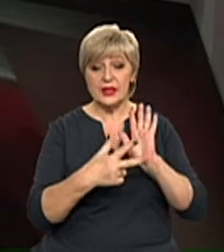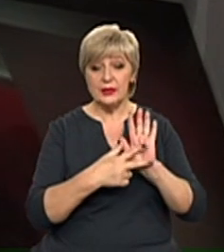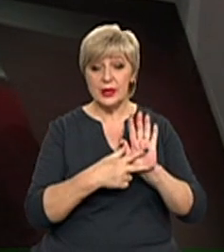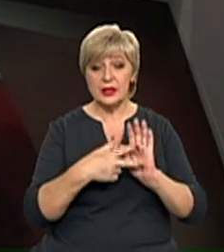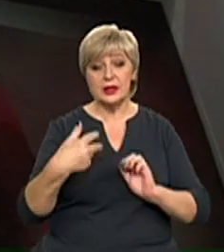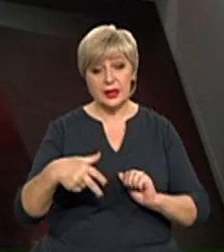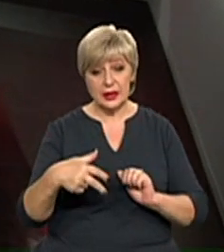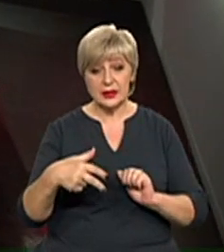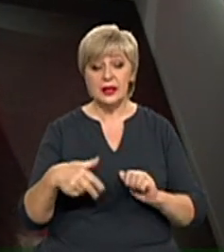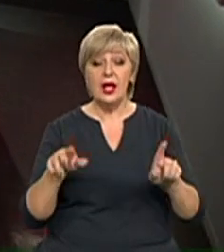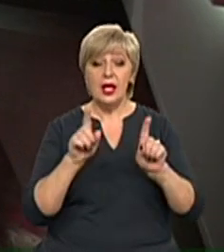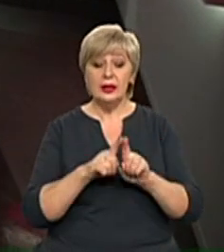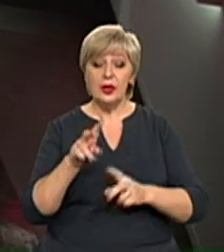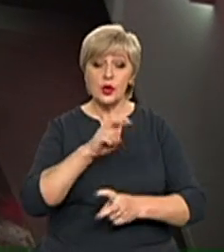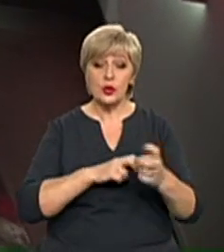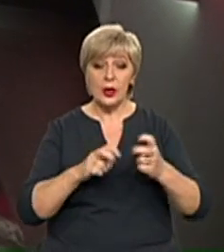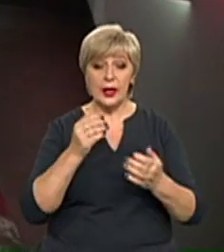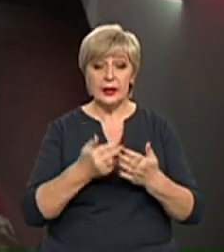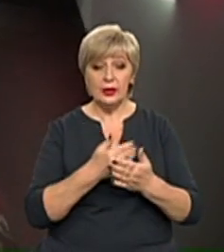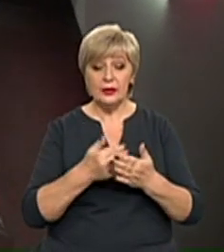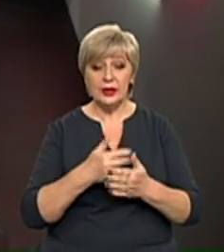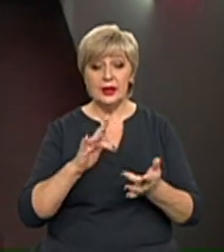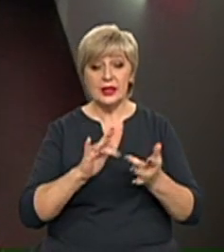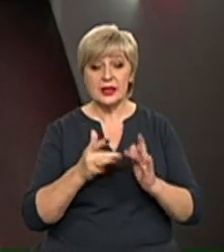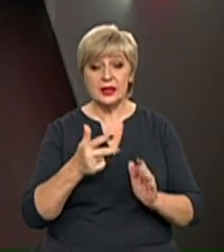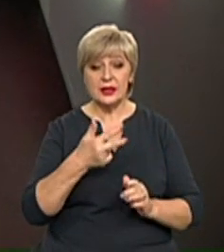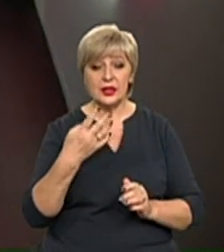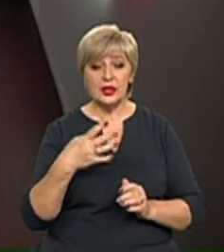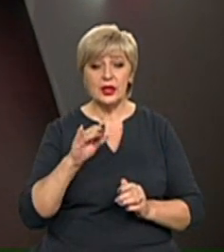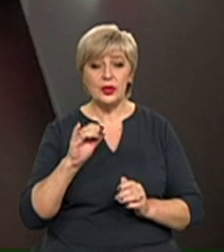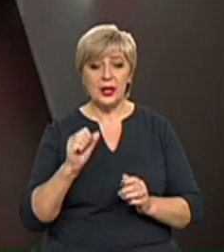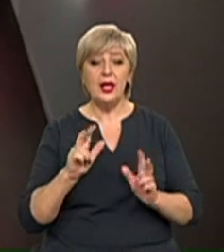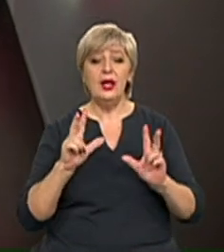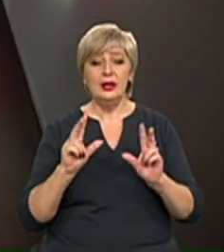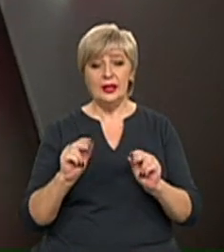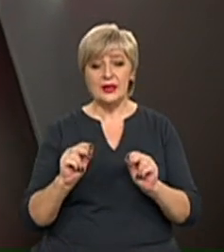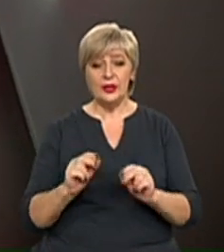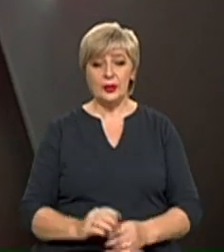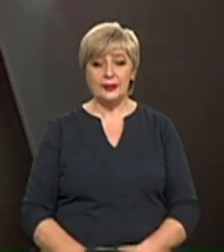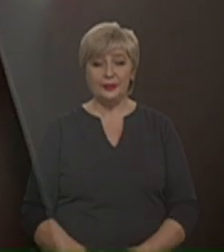18.30. Також шукайте новини на сайті 34.ua. До зустрічі!